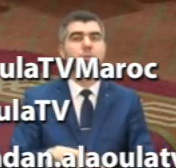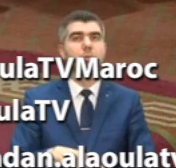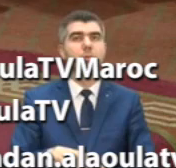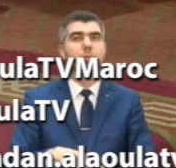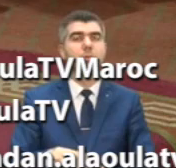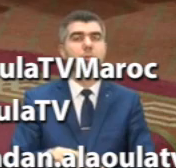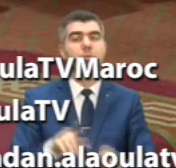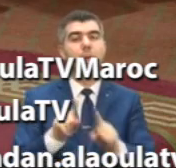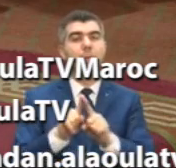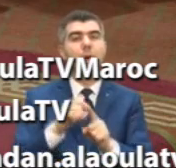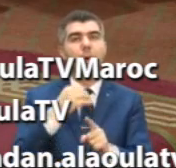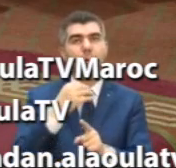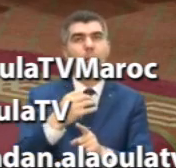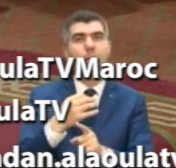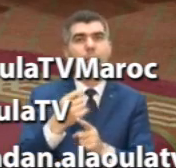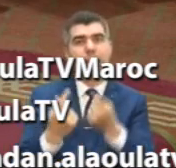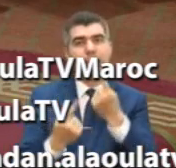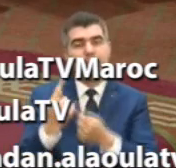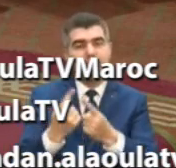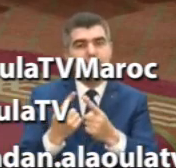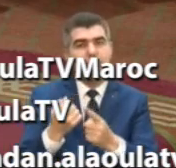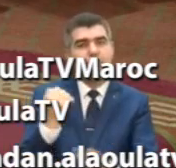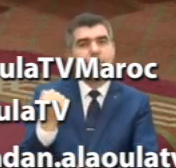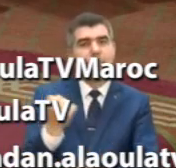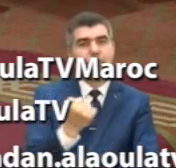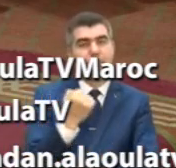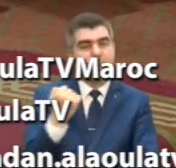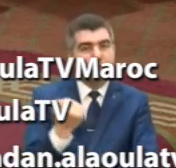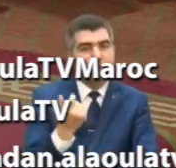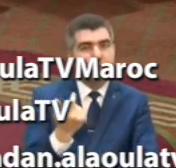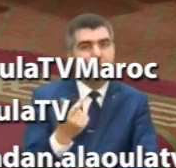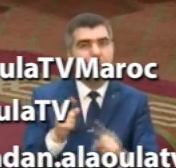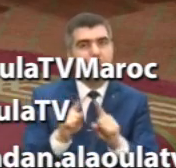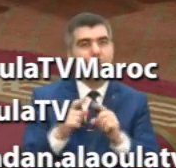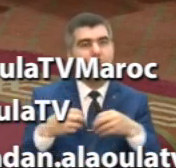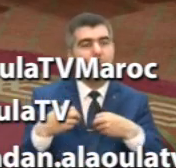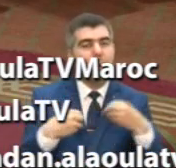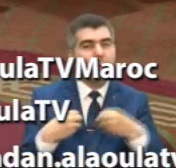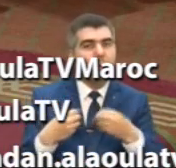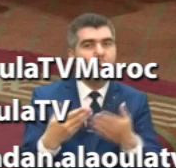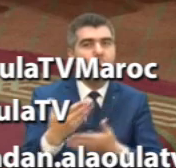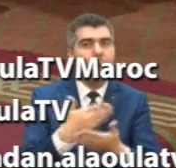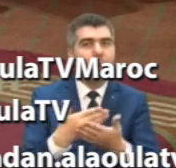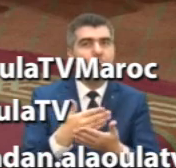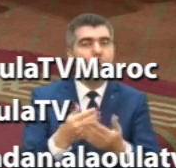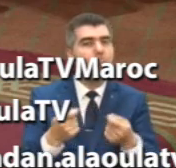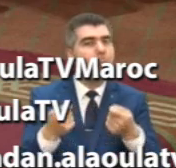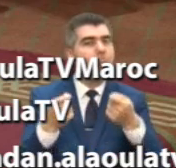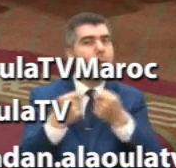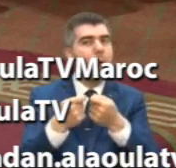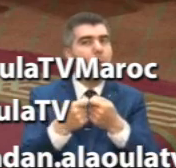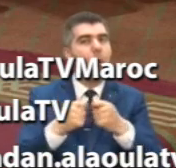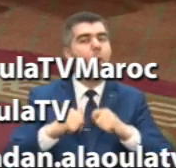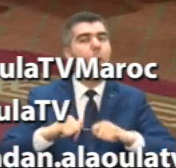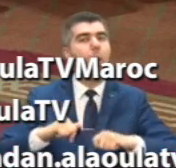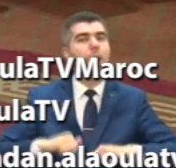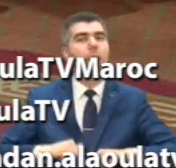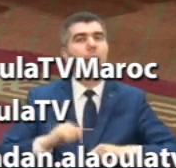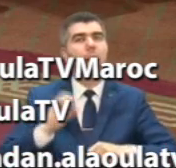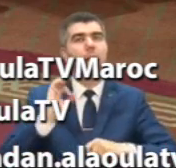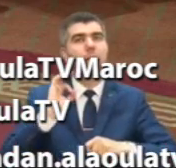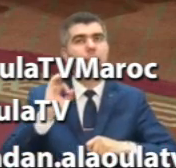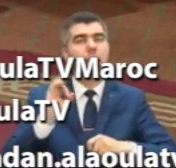باش ما تبقاش هذا الاحساس بانهما مهمشين، ولا اعطيناهم نفس الواجبات والحقوق اللي